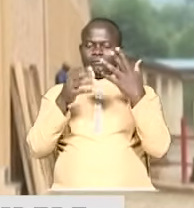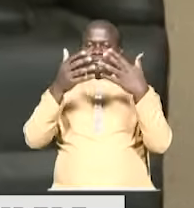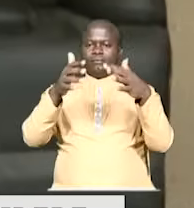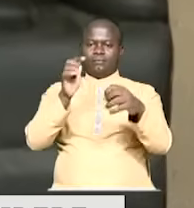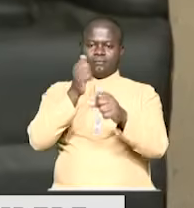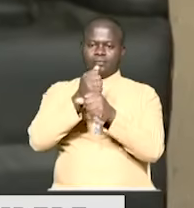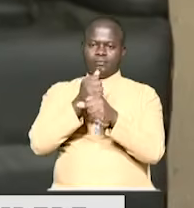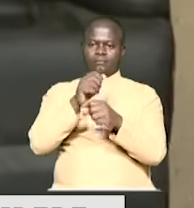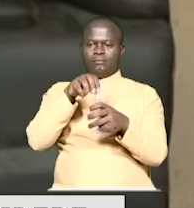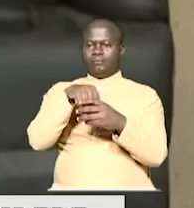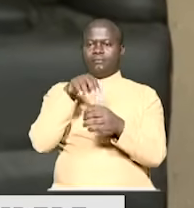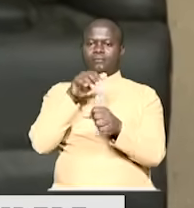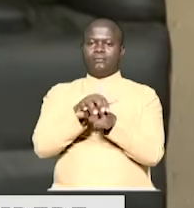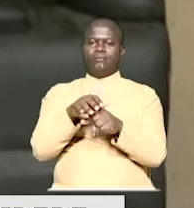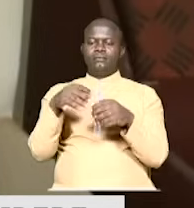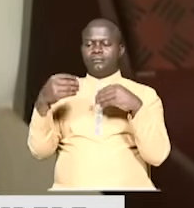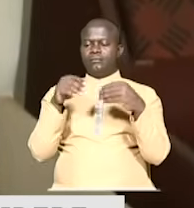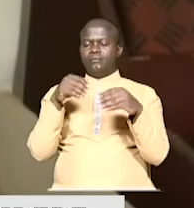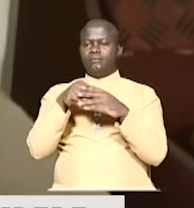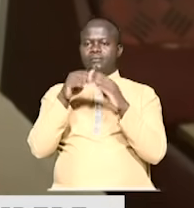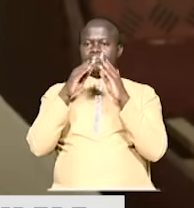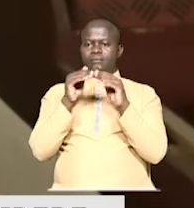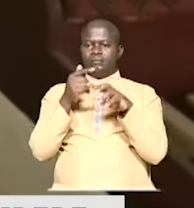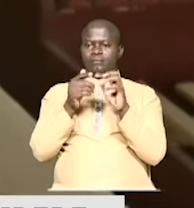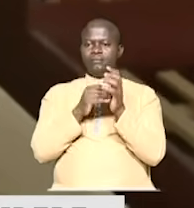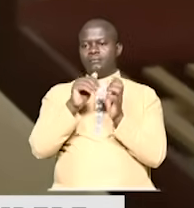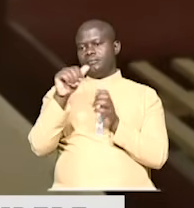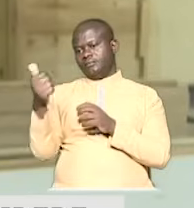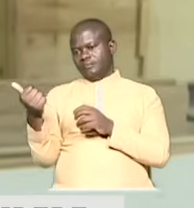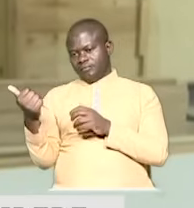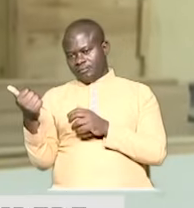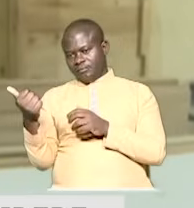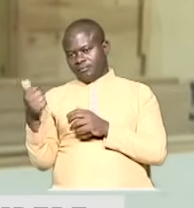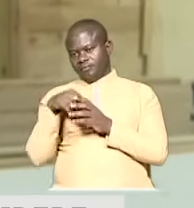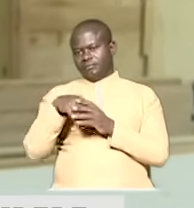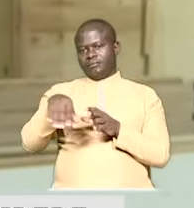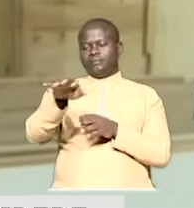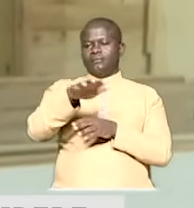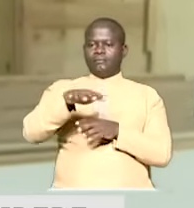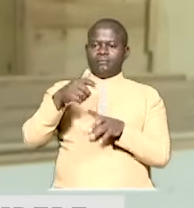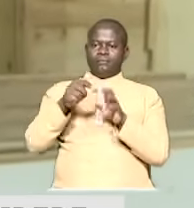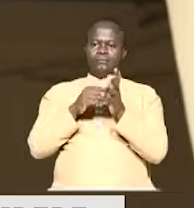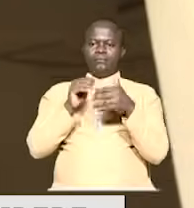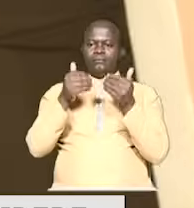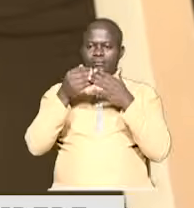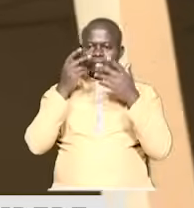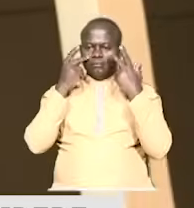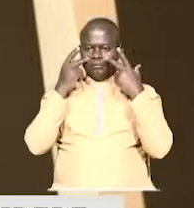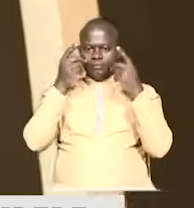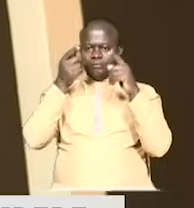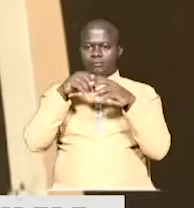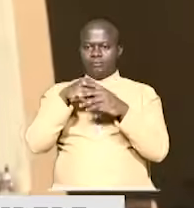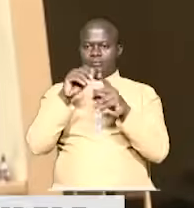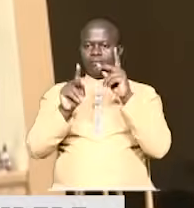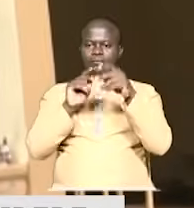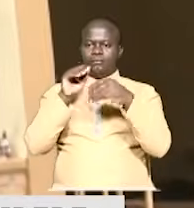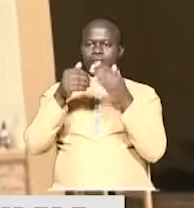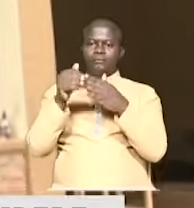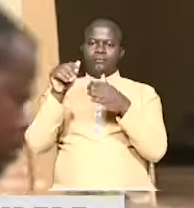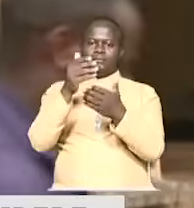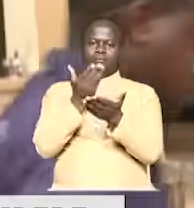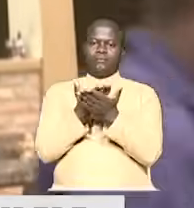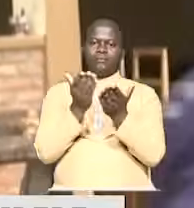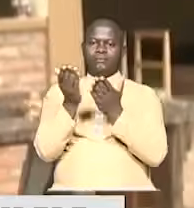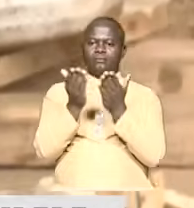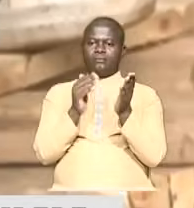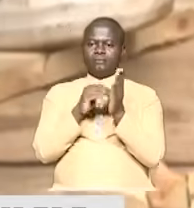gukora byiganjemo ibikoresho byo mu nzu ndetse n'ibindi. Muri ako gakiriro kandi usanga hajemo n'abaturage baje kwaka